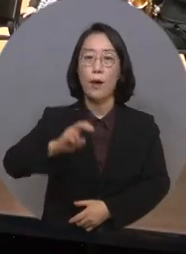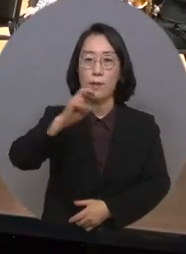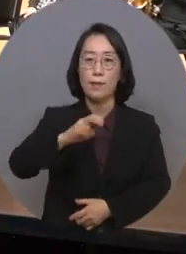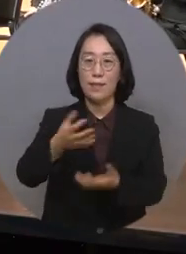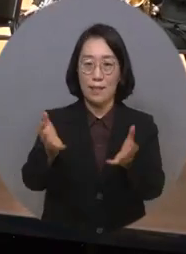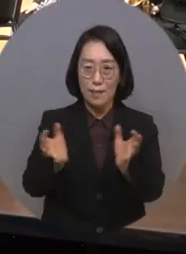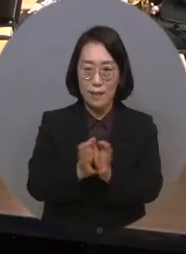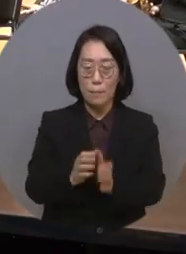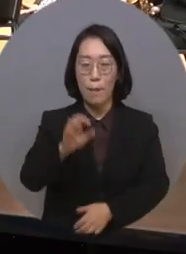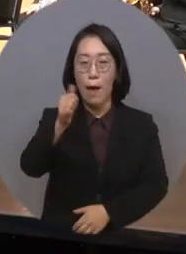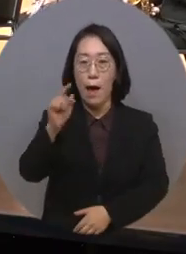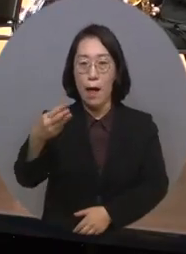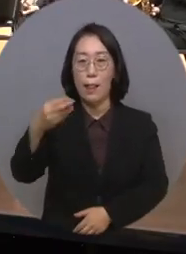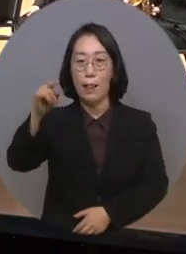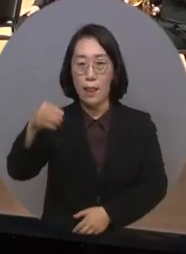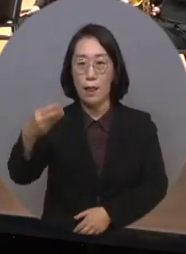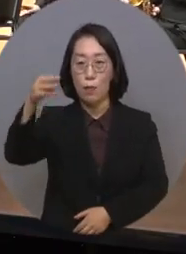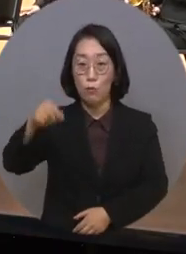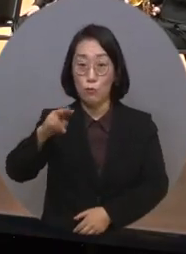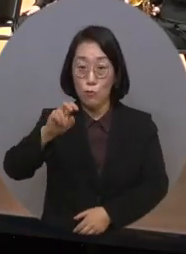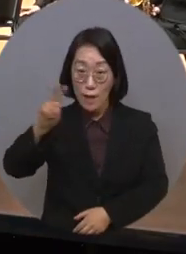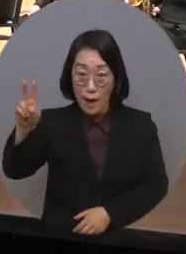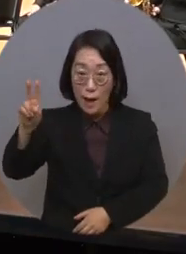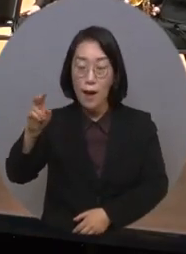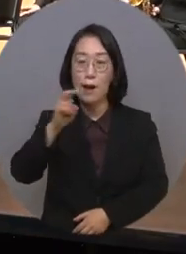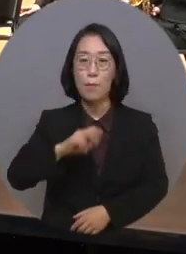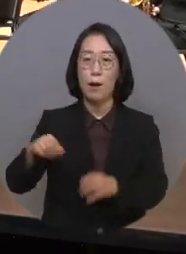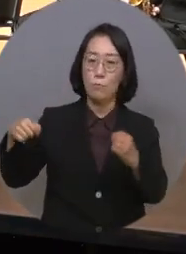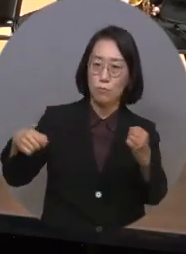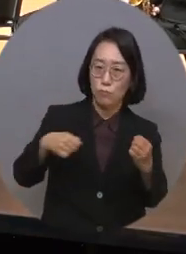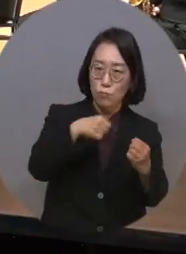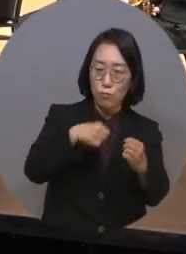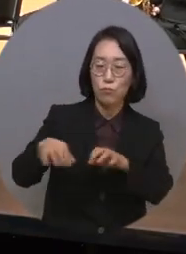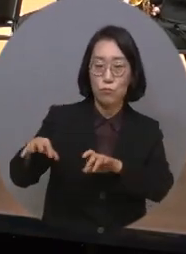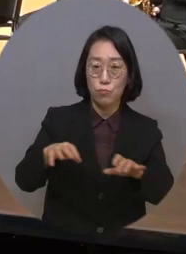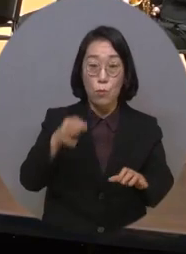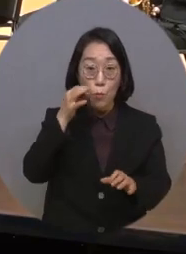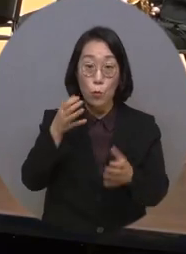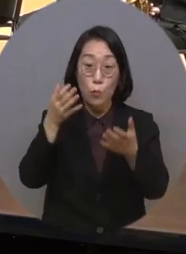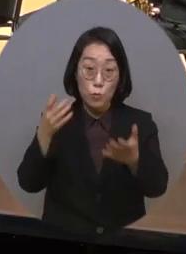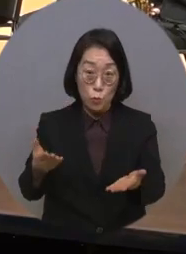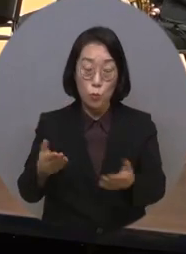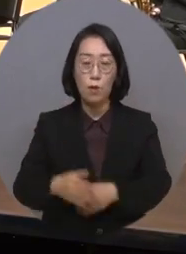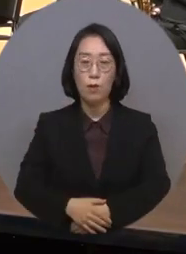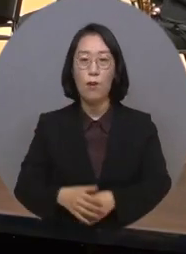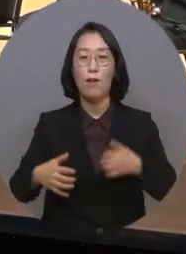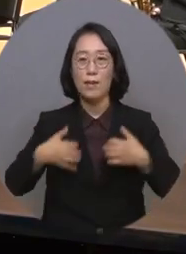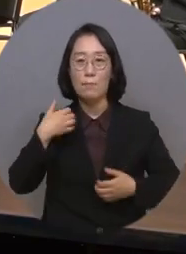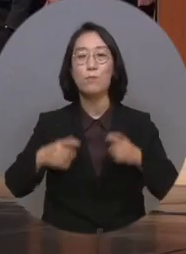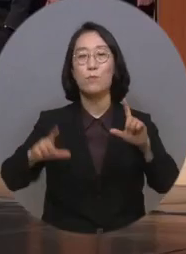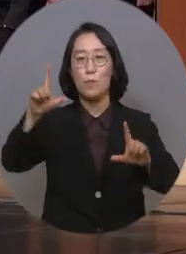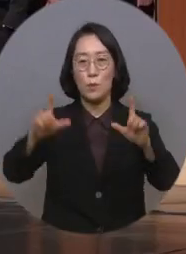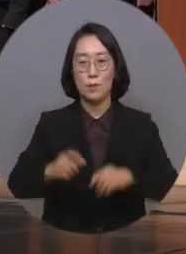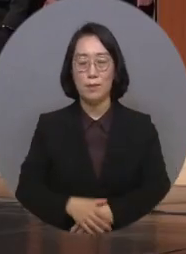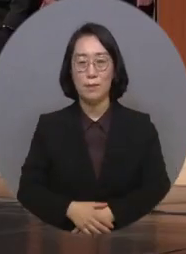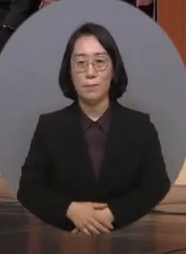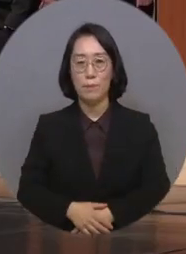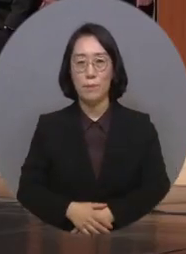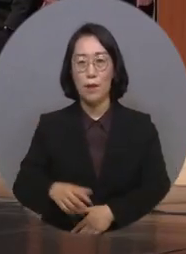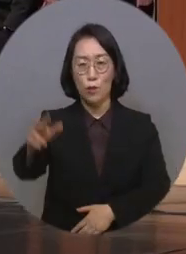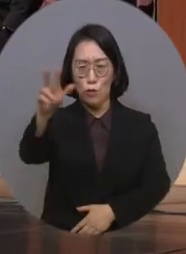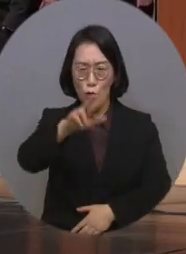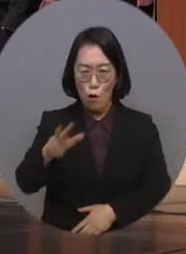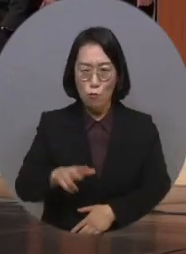핸델 메시아 중 할렐루야를 연주해 오랜만에 대면 행사로 열린 장애인 합창대회의 기쁨을 표현했습니다.